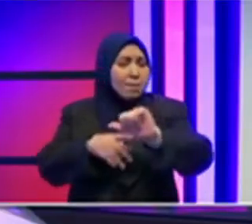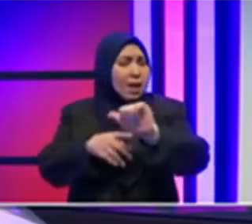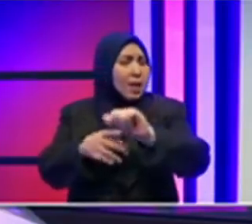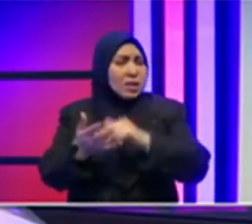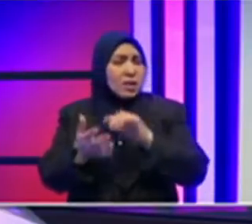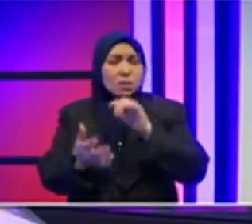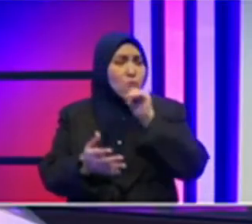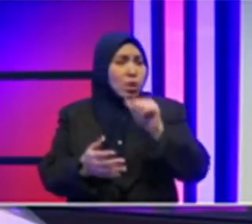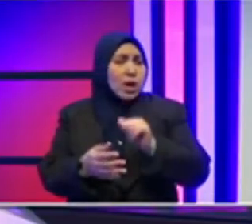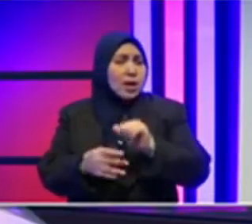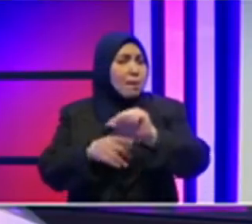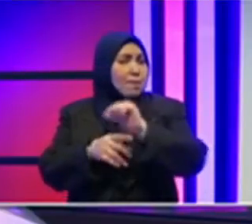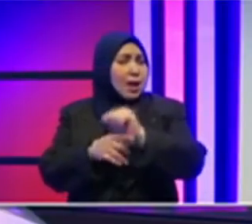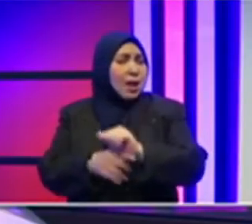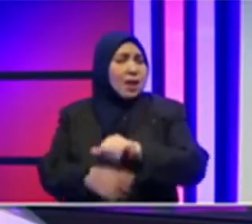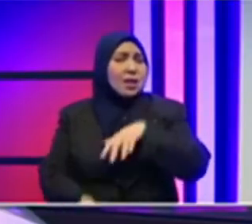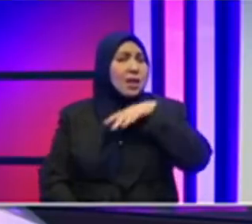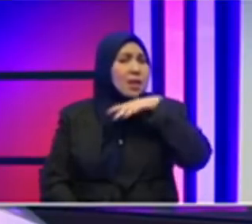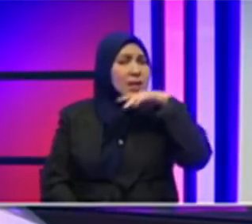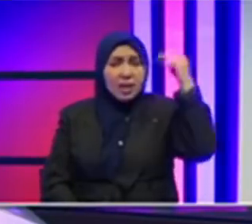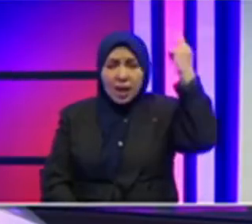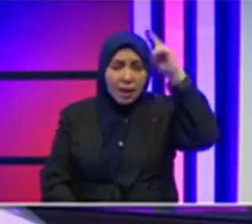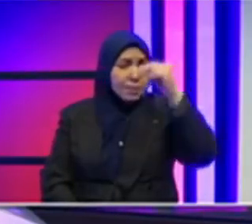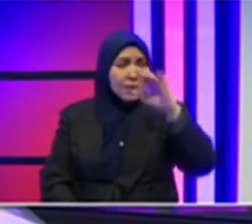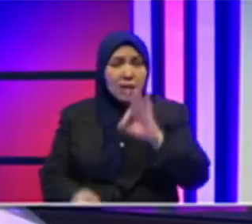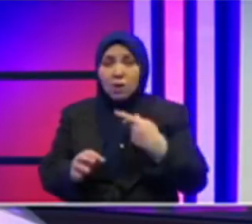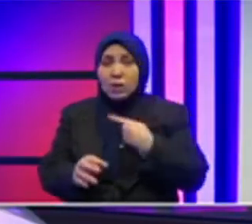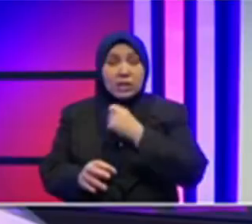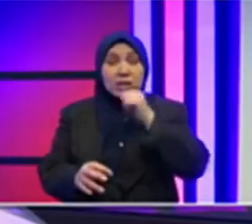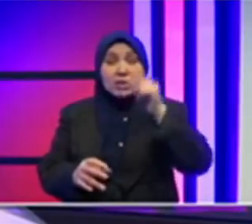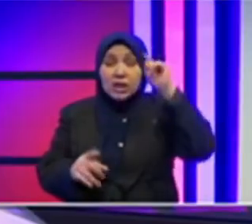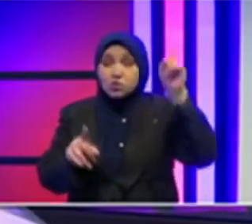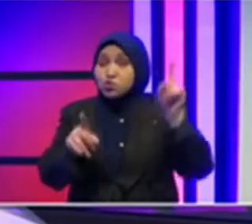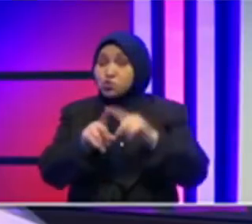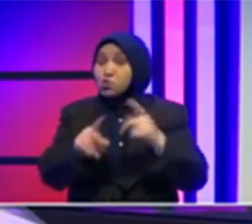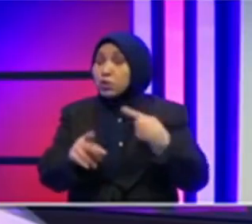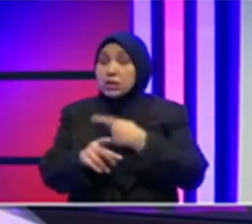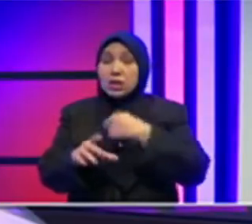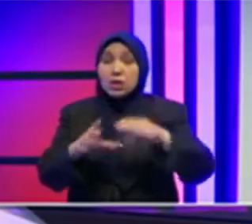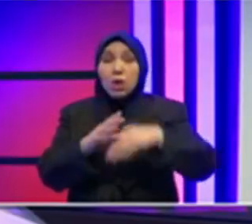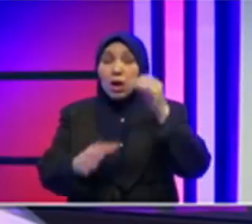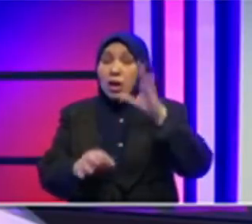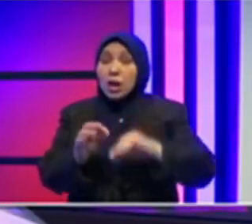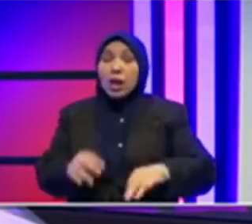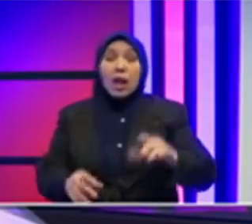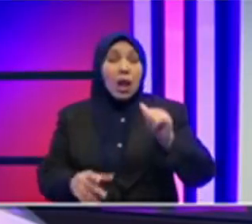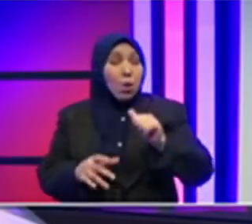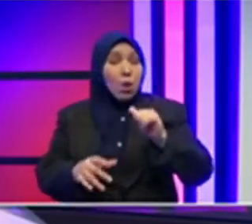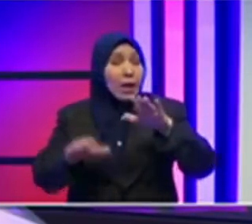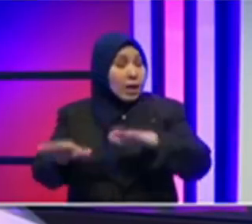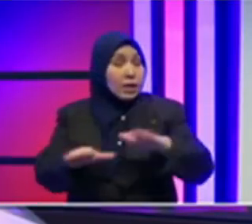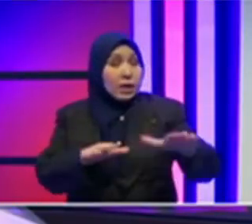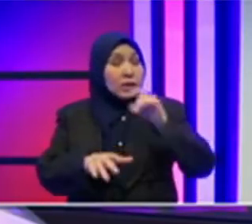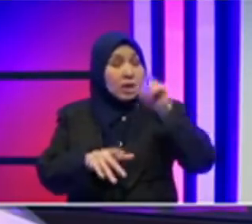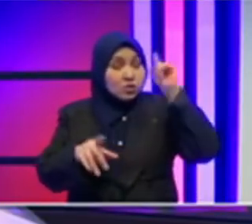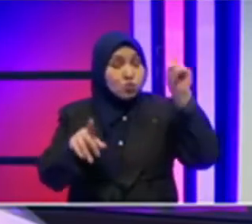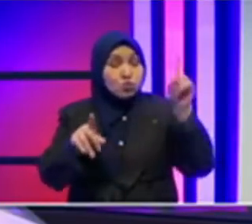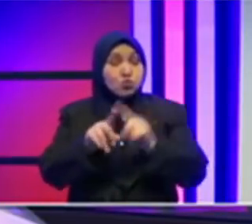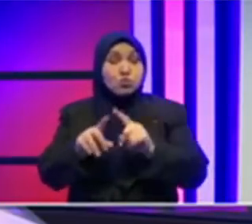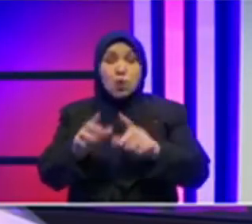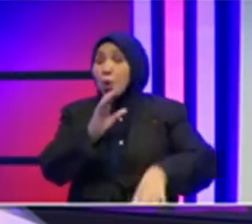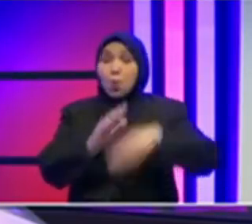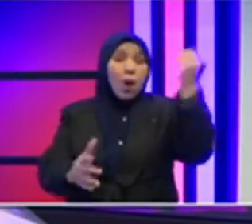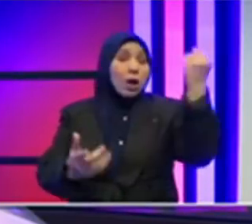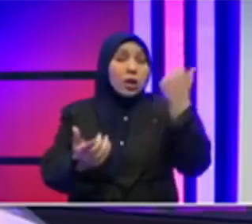bukan amalan nabi. Amalan di mana kalau kita tak setuju, kita keluar. Kalau di rumah adik-adik bersama dengan ayah, kalau tak setuju saja, keluar